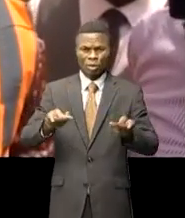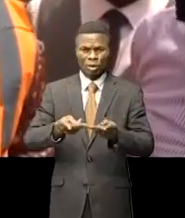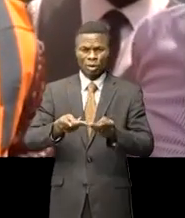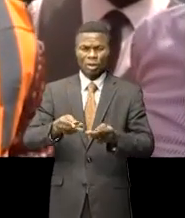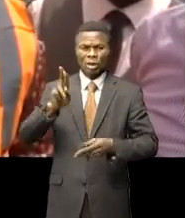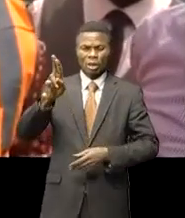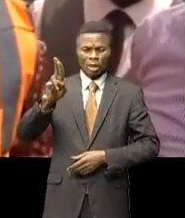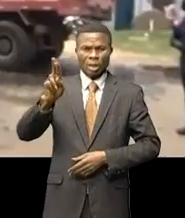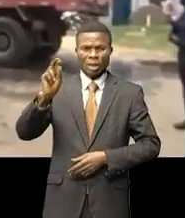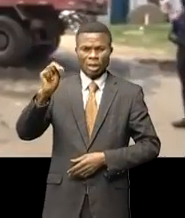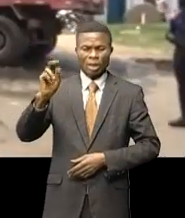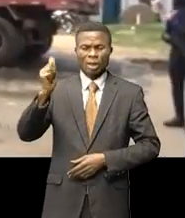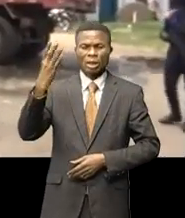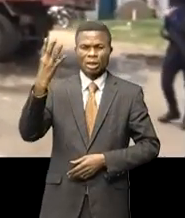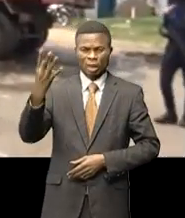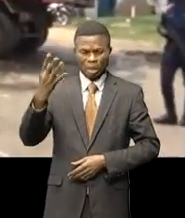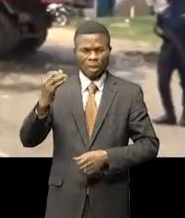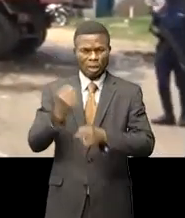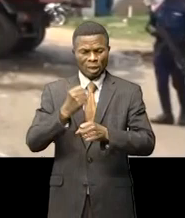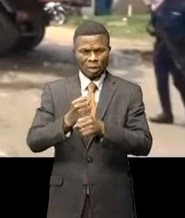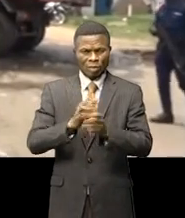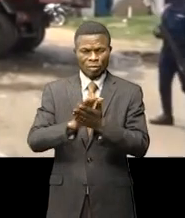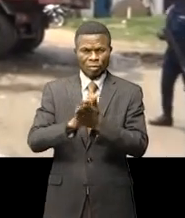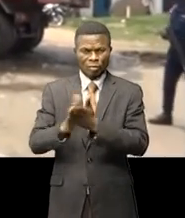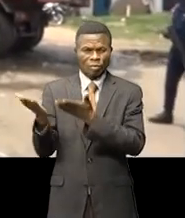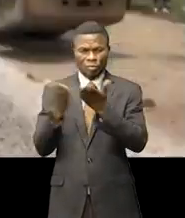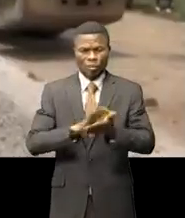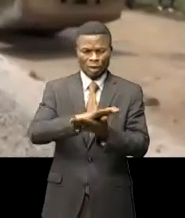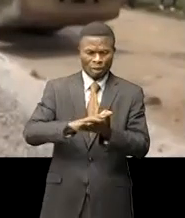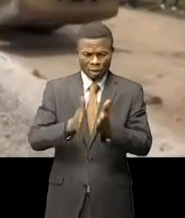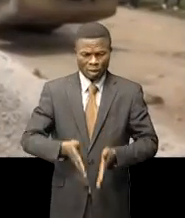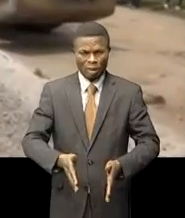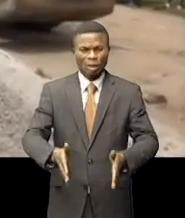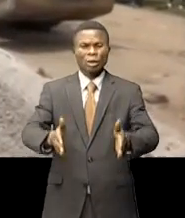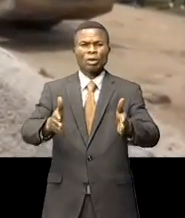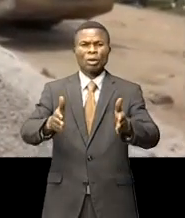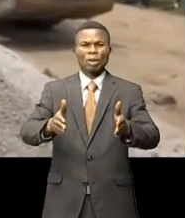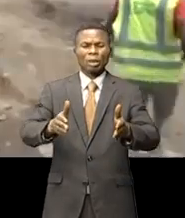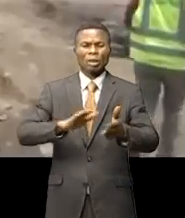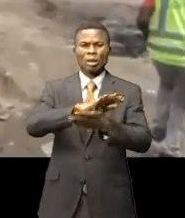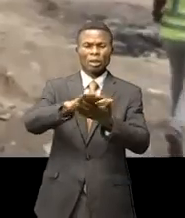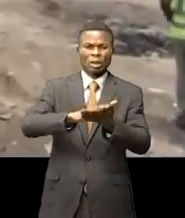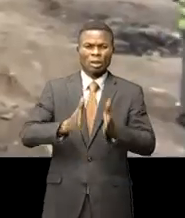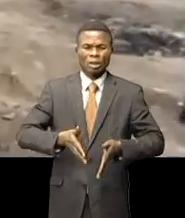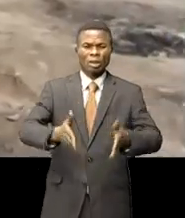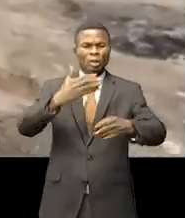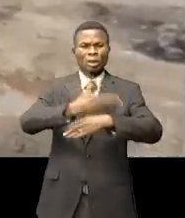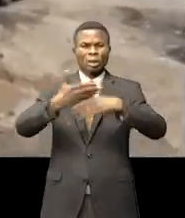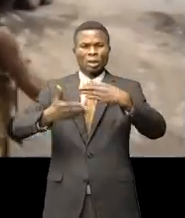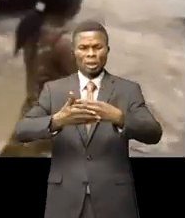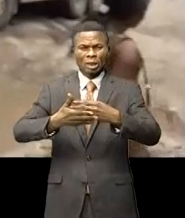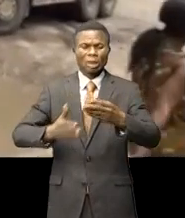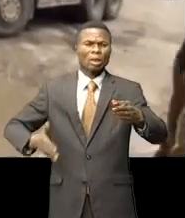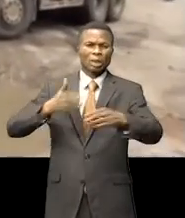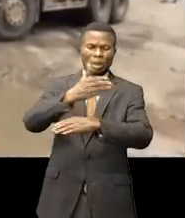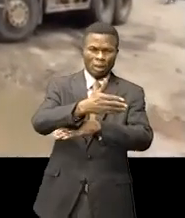RN4. Ces travaux consistent au chargement de la chaussée en limonite au compactage, à la construction des traversées